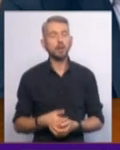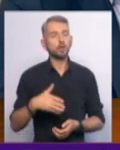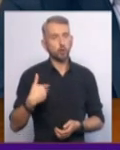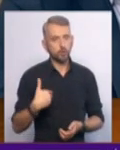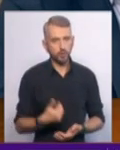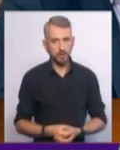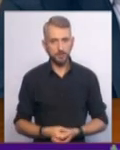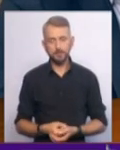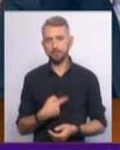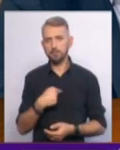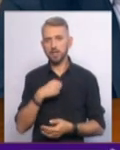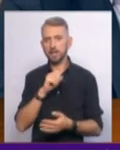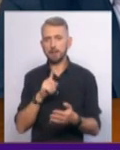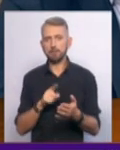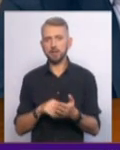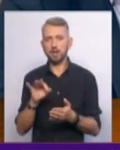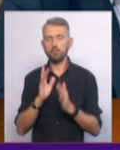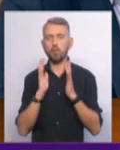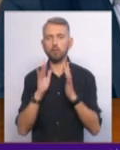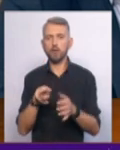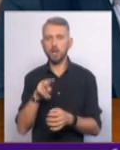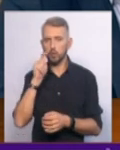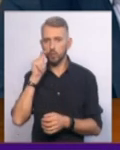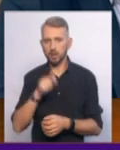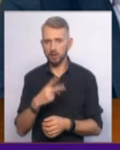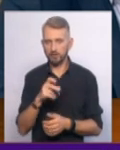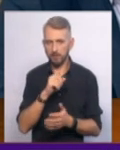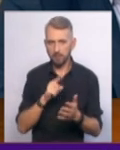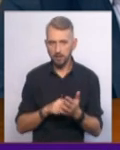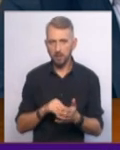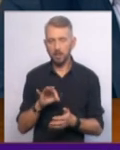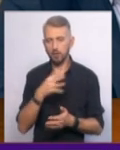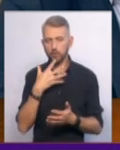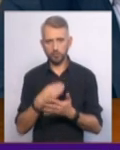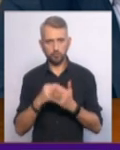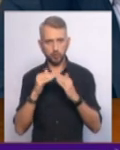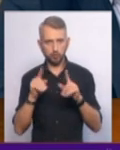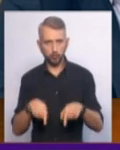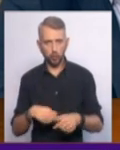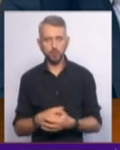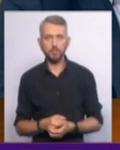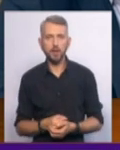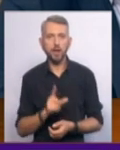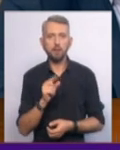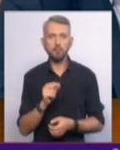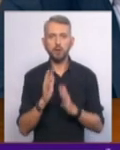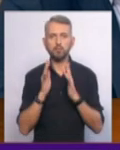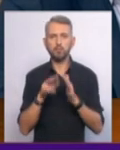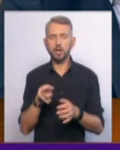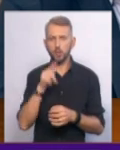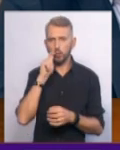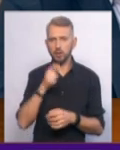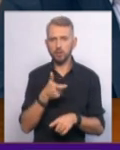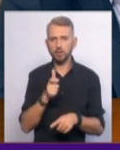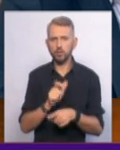Алло, добрий день. У мене питання, значить, по бульвару Лесі України, у мене два питання. І по твоєму будинку. Значить, перше, по бульвару Лесі України дуже